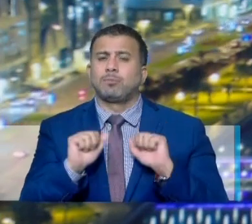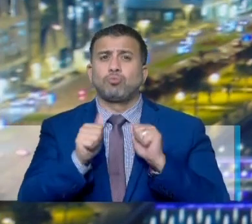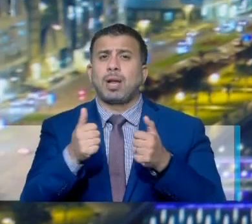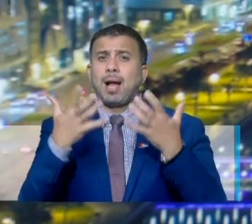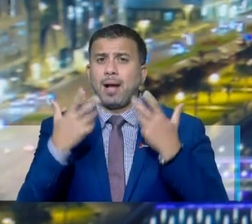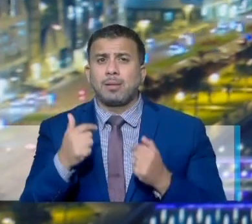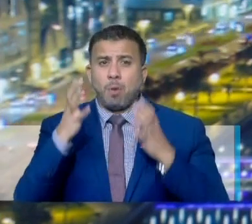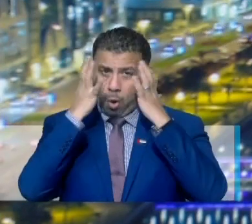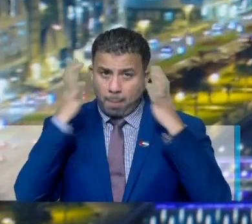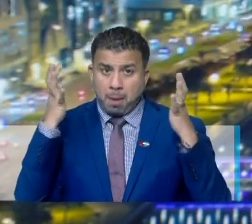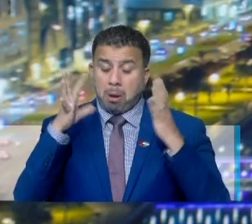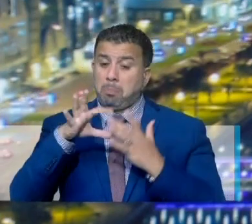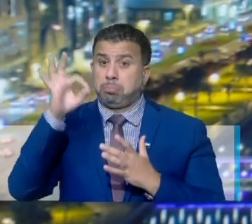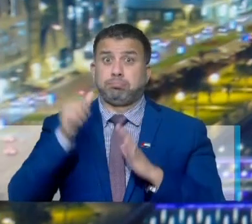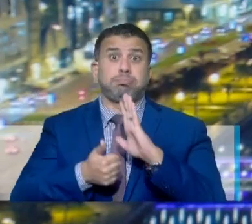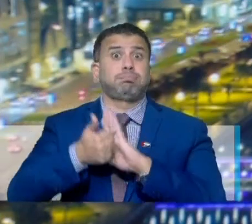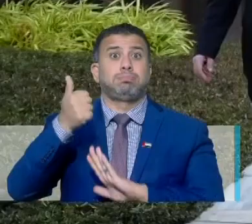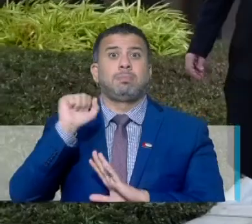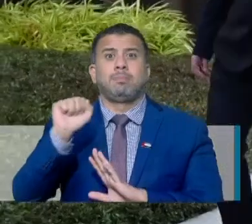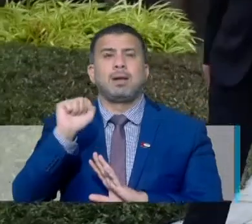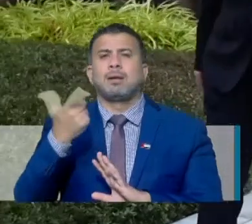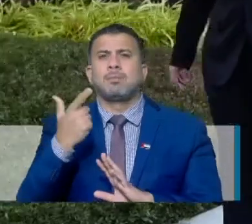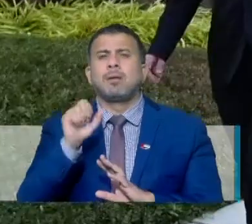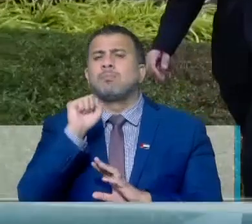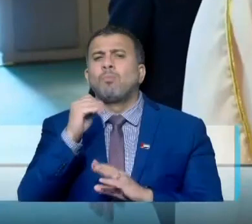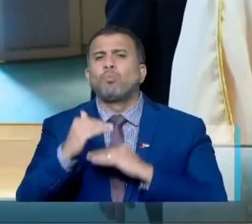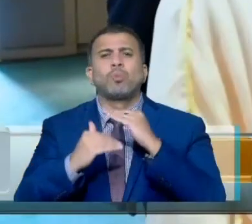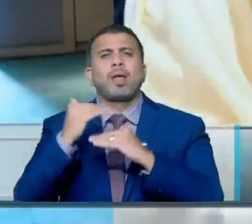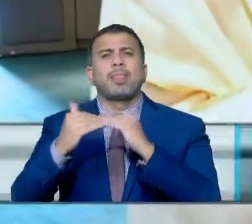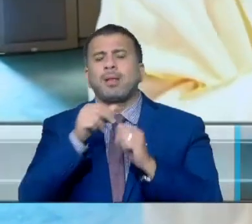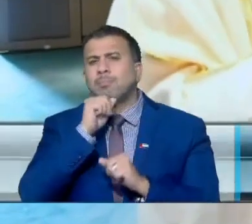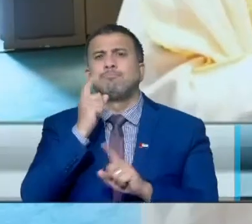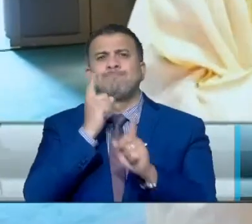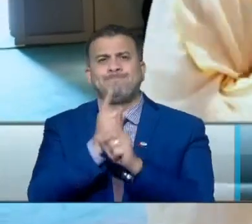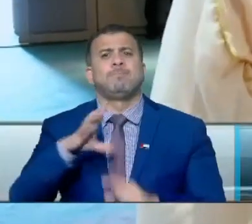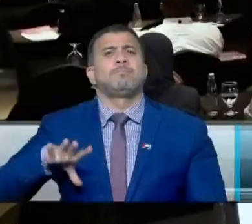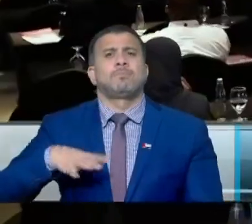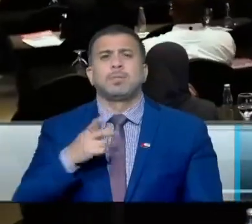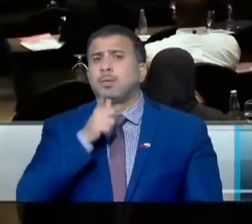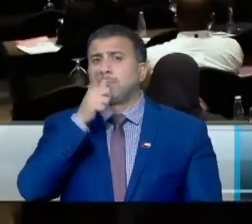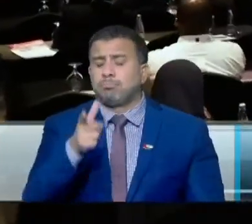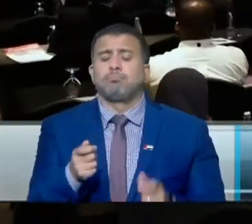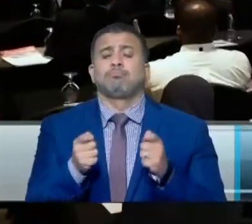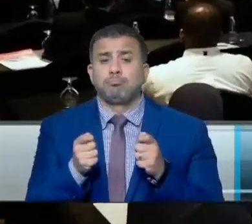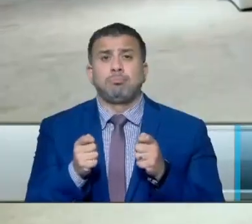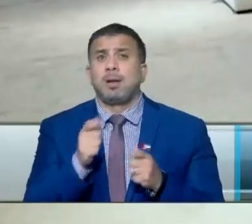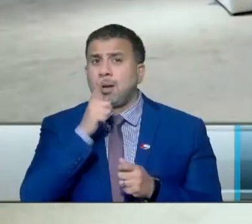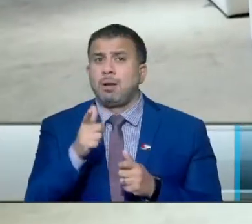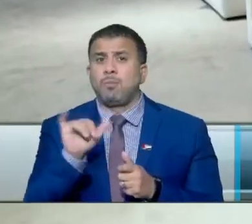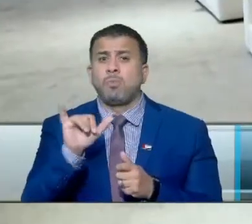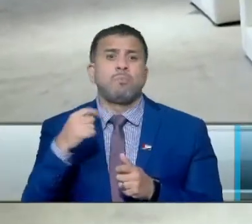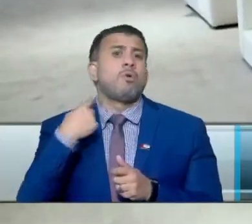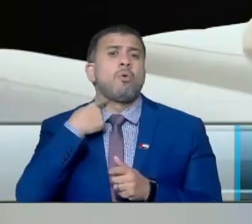بمشاركه عدد من العلماء البارزين في مجال المواد المتقدمه والقا سموه كلمه اكد فيها ان